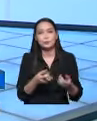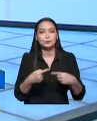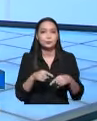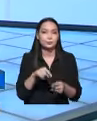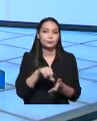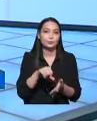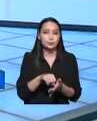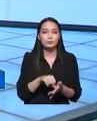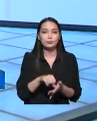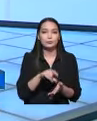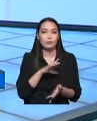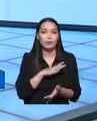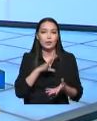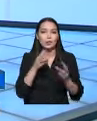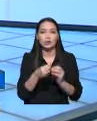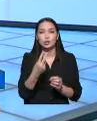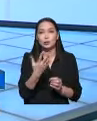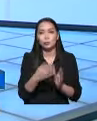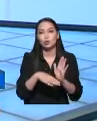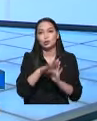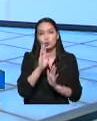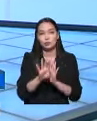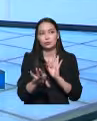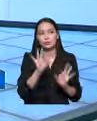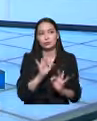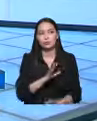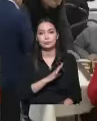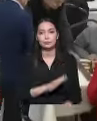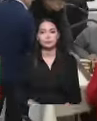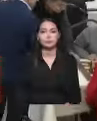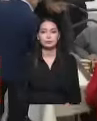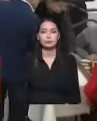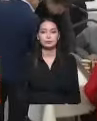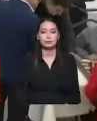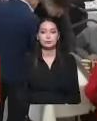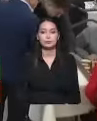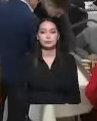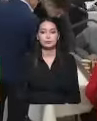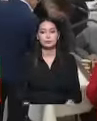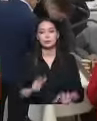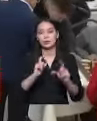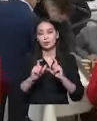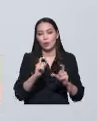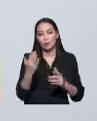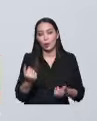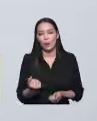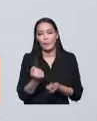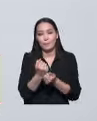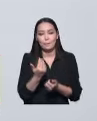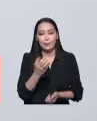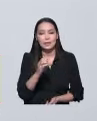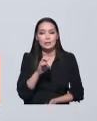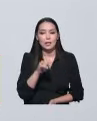кеңес мүшелері сынға түсті. Нәтижесінде 25 үздік іріктелді. Шахмат федерациясының қолдауымен өткен Сенат